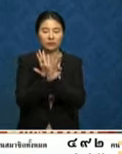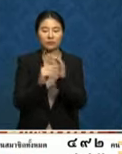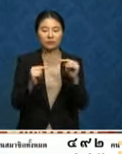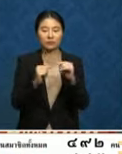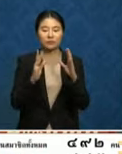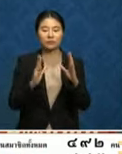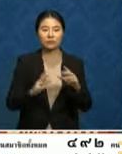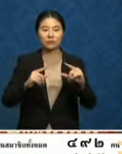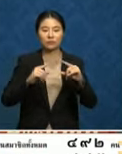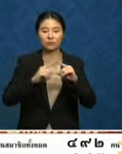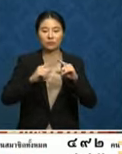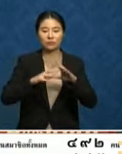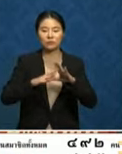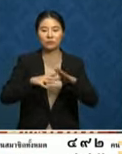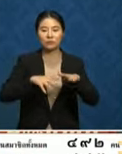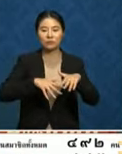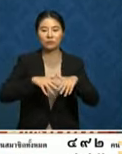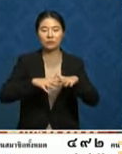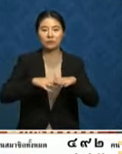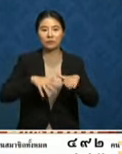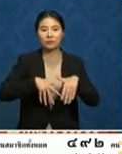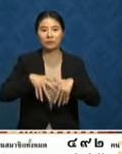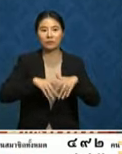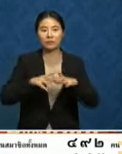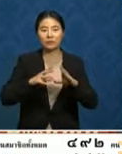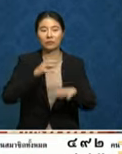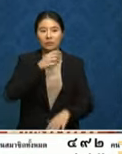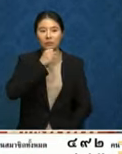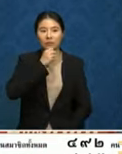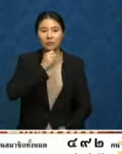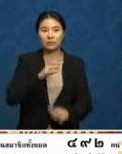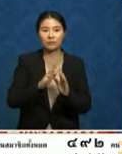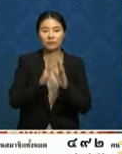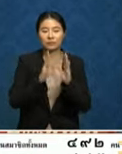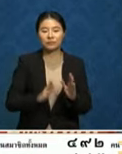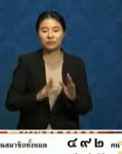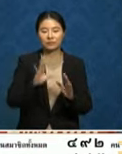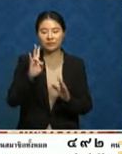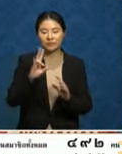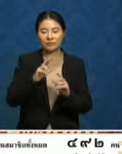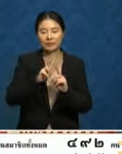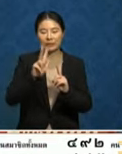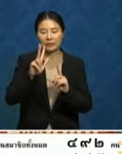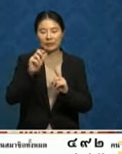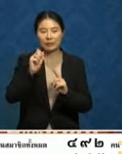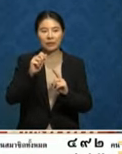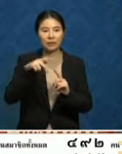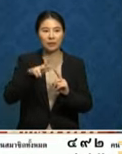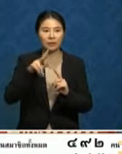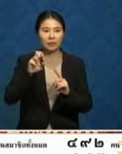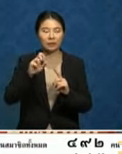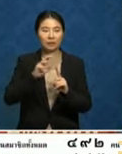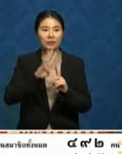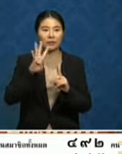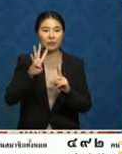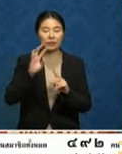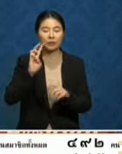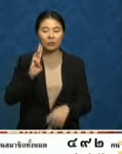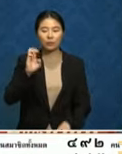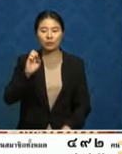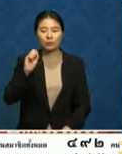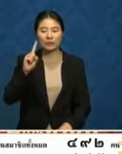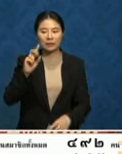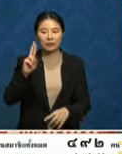จำนวน 7คนดังนี้ครับ 1สุรวาททองบุ 2นัฐวุฒิบัวปทุม 3อภิสิทธิ์ไล่ศัตรู 4วิรุธ